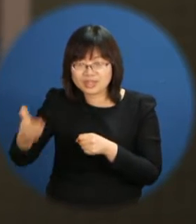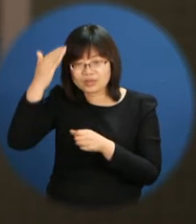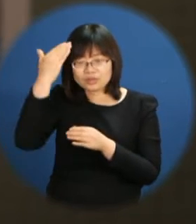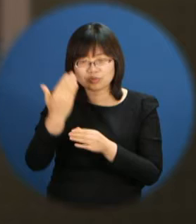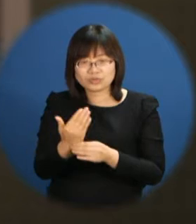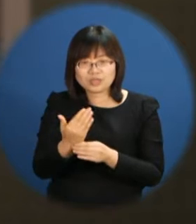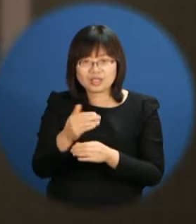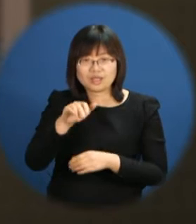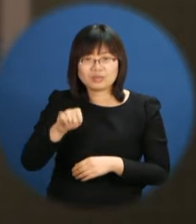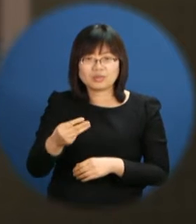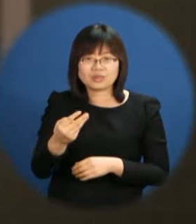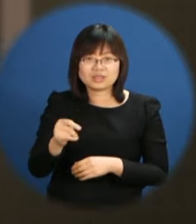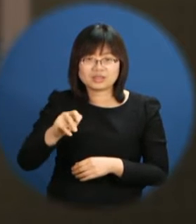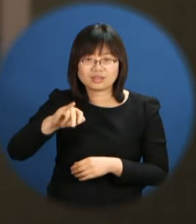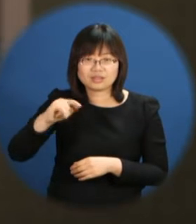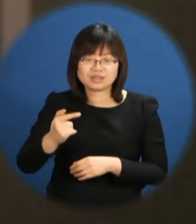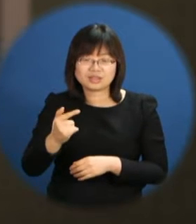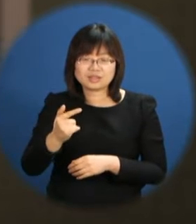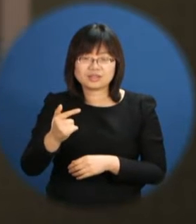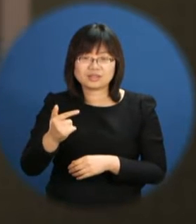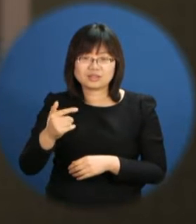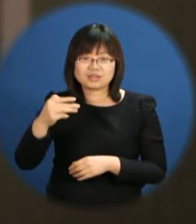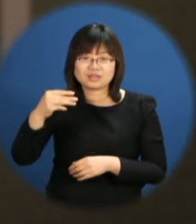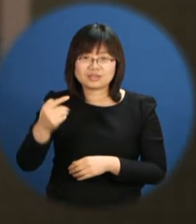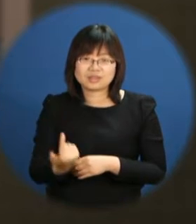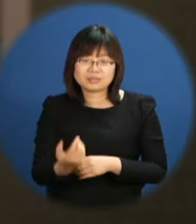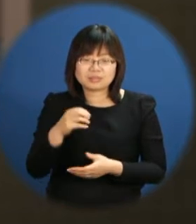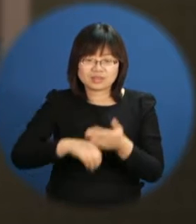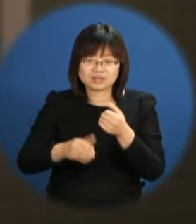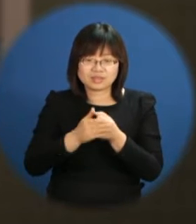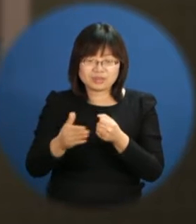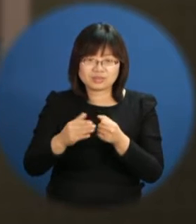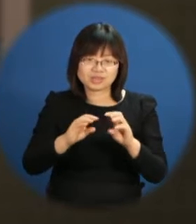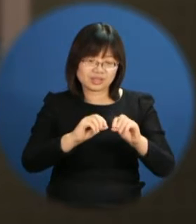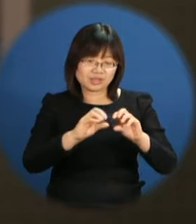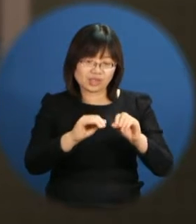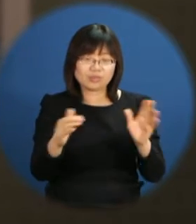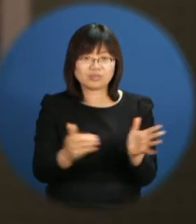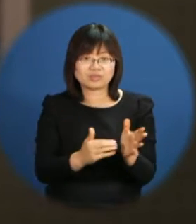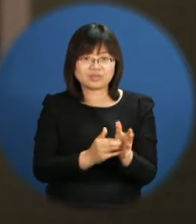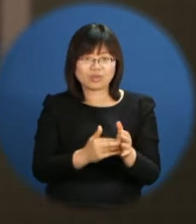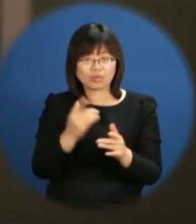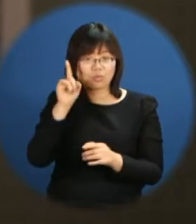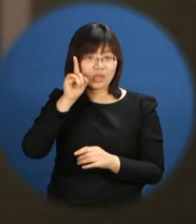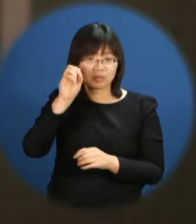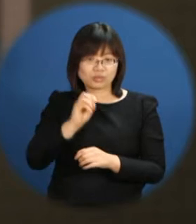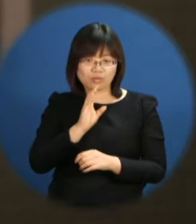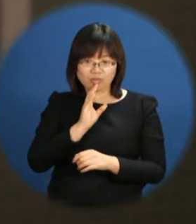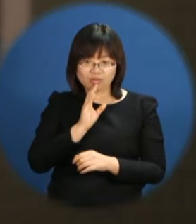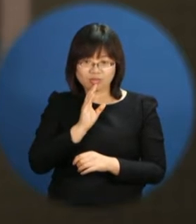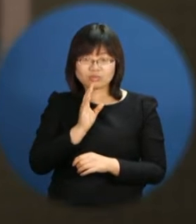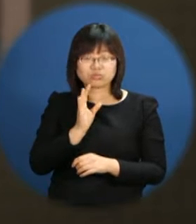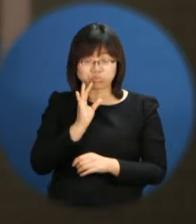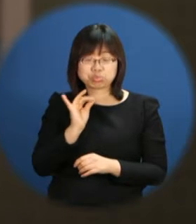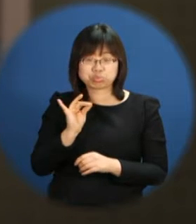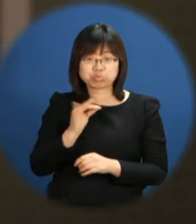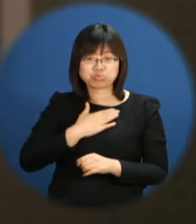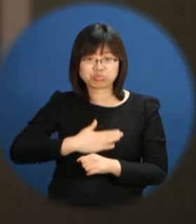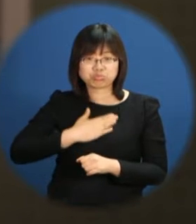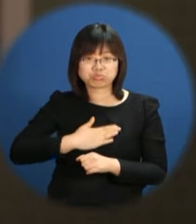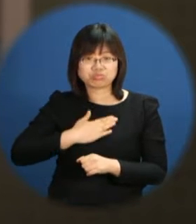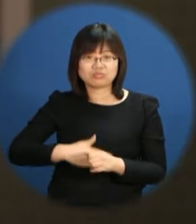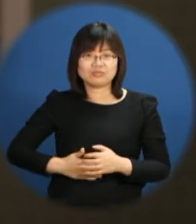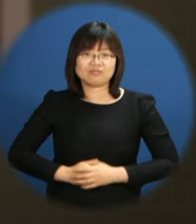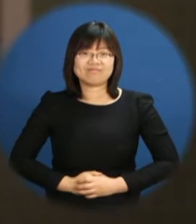플로 지선이 빠져 쓰니까 제로 됐다 완벽하죠 그러니까 아 말 되네 그런